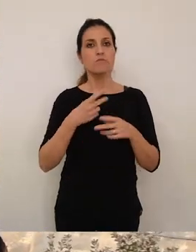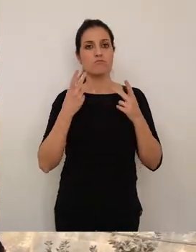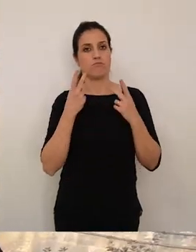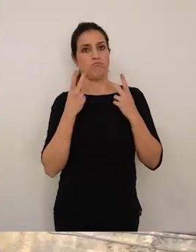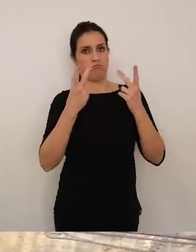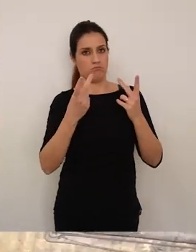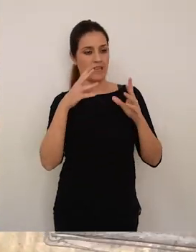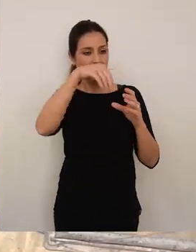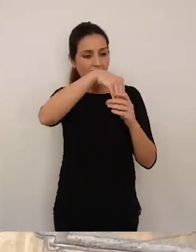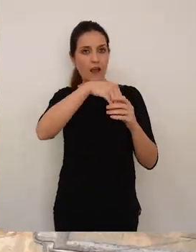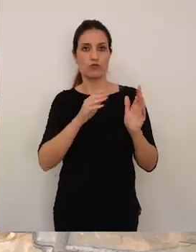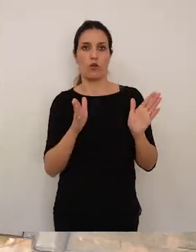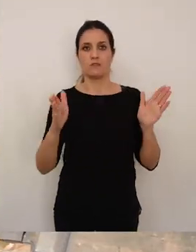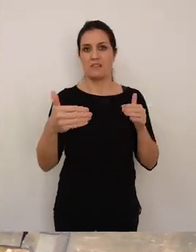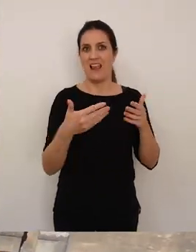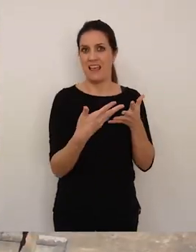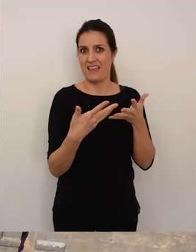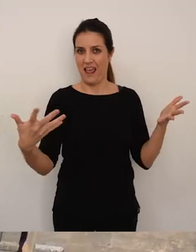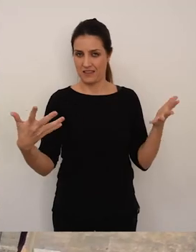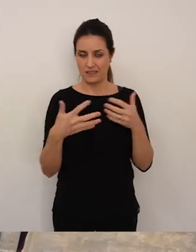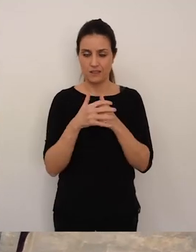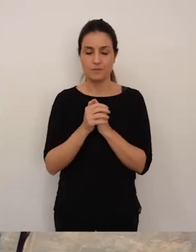nella magnificenza degli spazi interni.